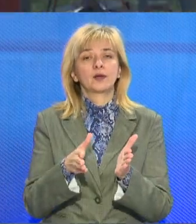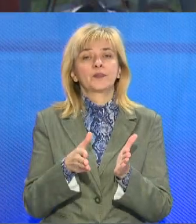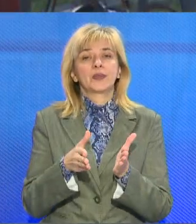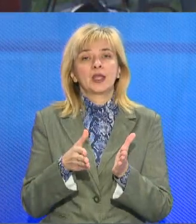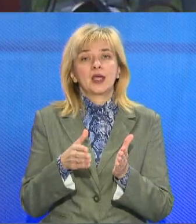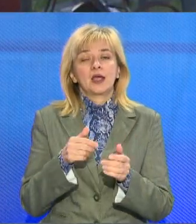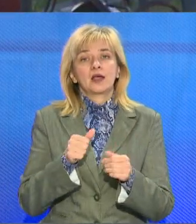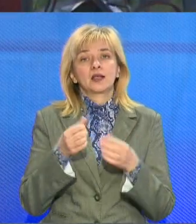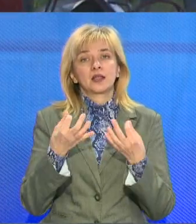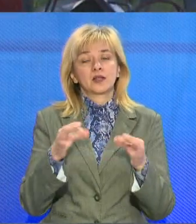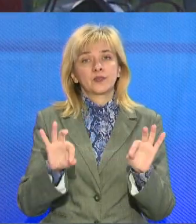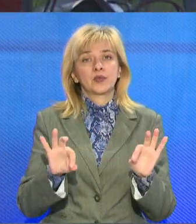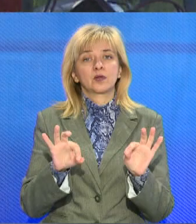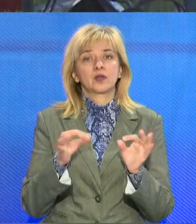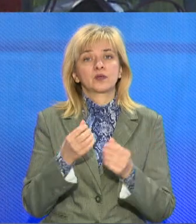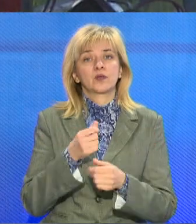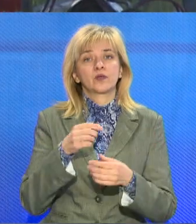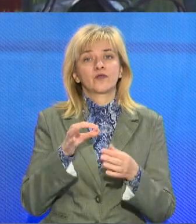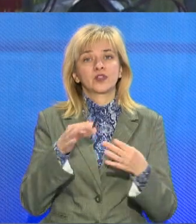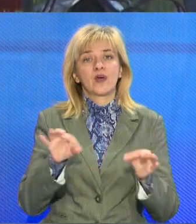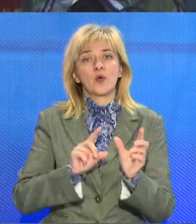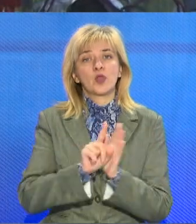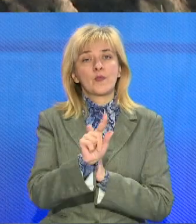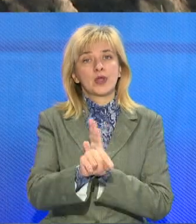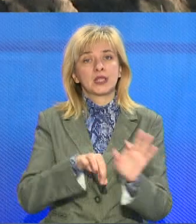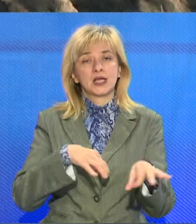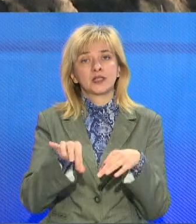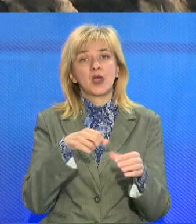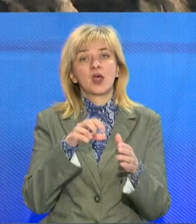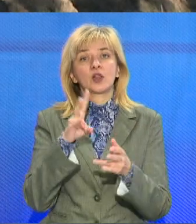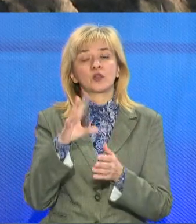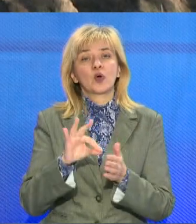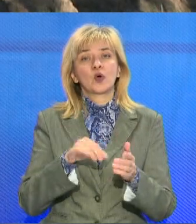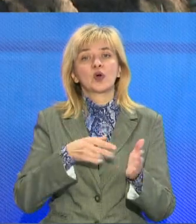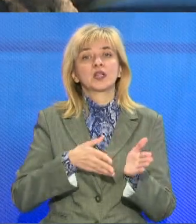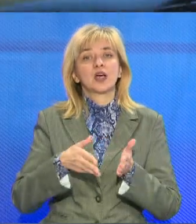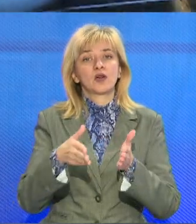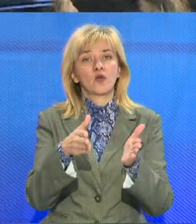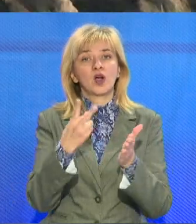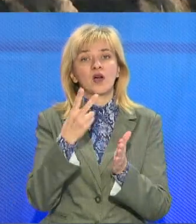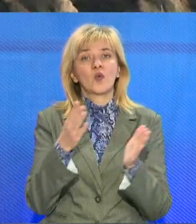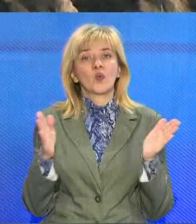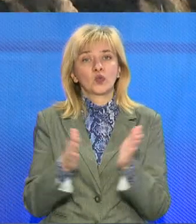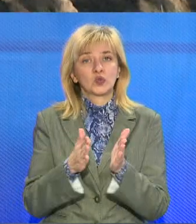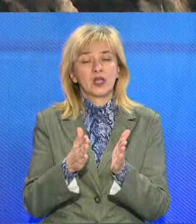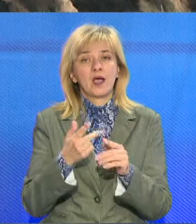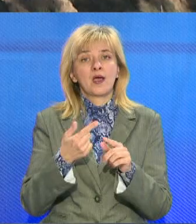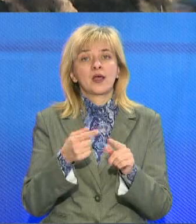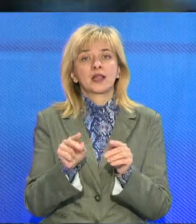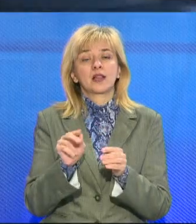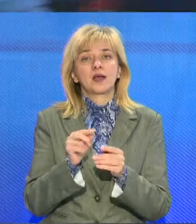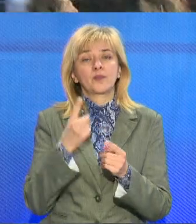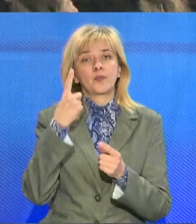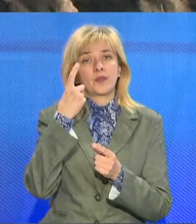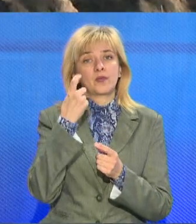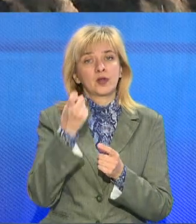забеспечивает достатковую пропускную здольность транспорту. Однако от рынка Паудневы до Пагаран дорога удвоя вужей. Для попереджения